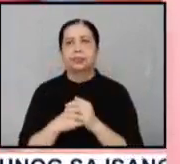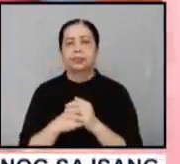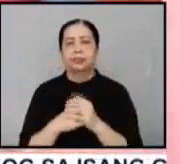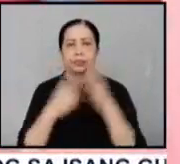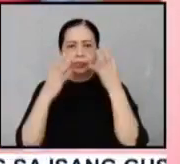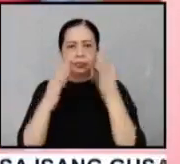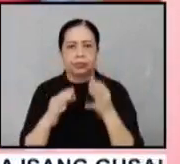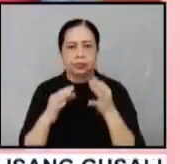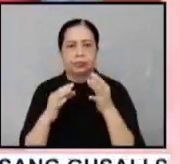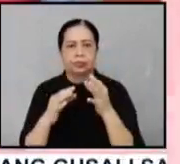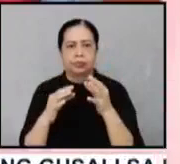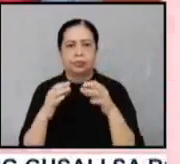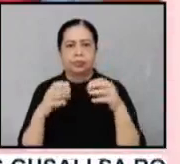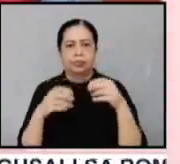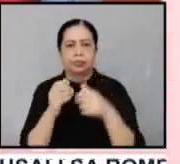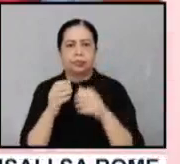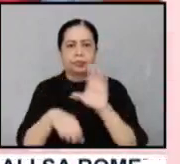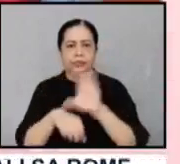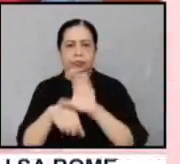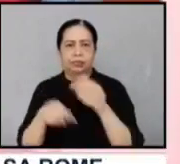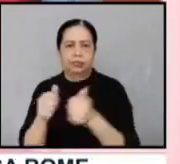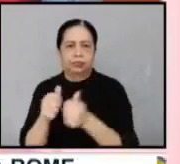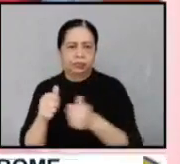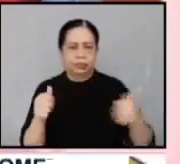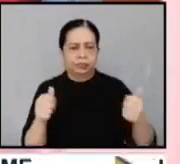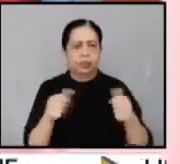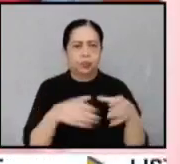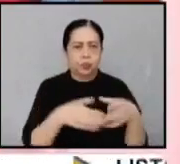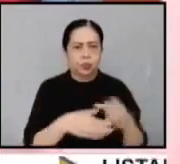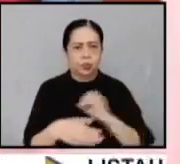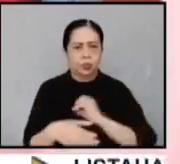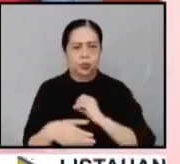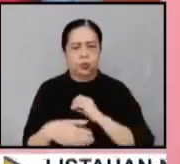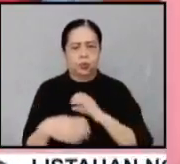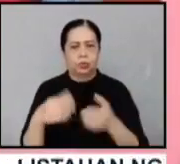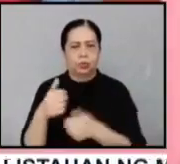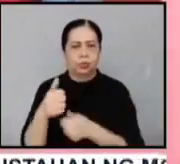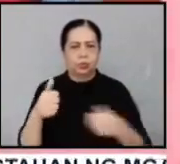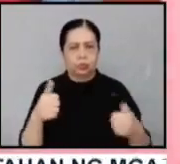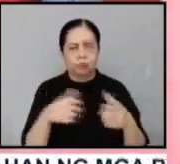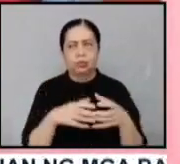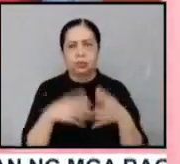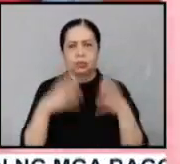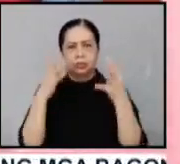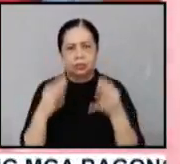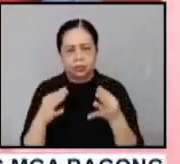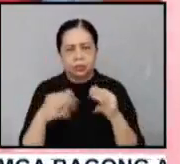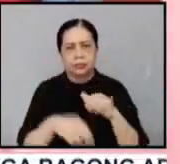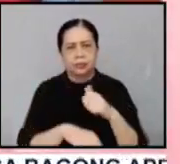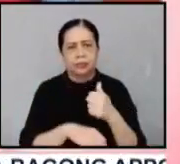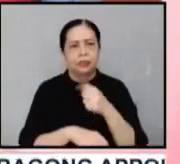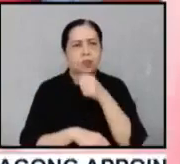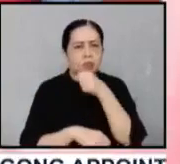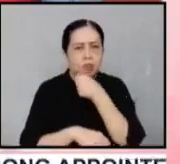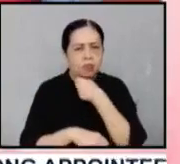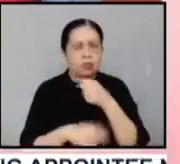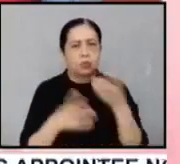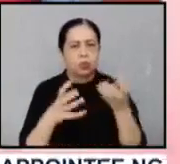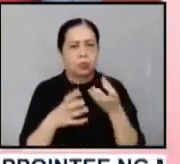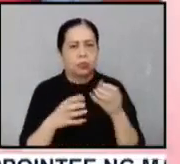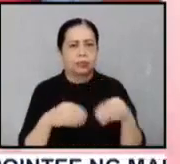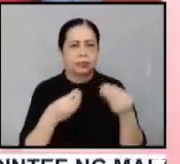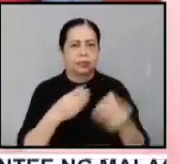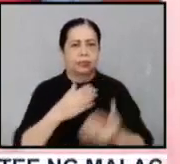the umbrella of the church. Mm-hmm. Nagsarili kami. Sa, naisip lang namin itong matatanda, gusto namin silang